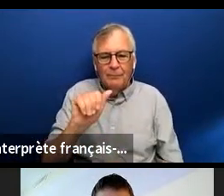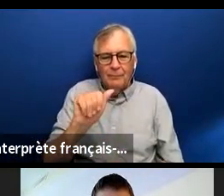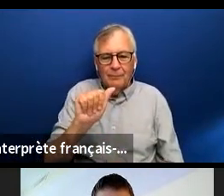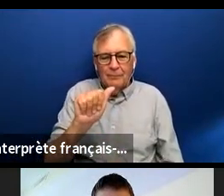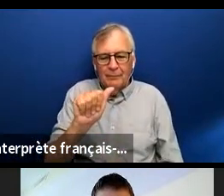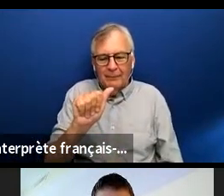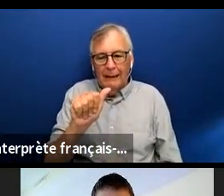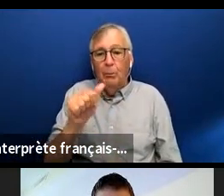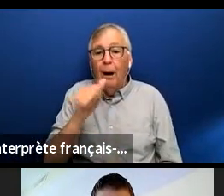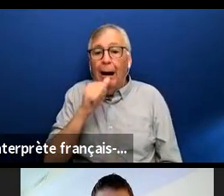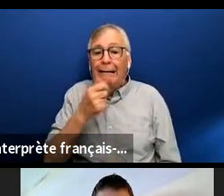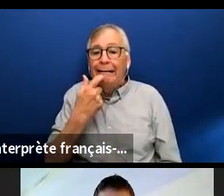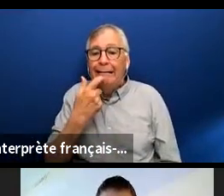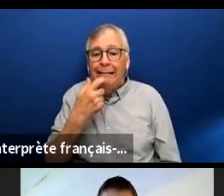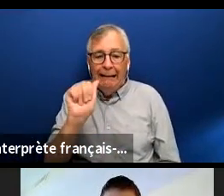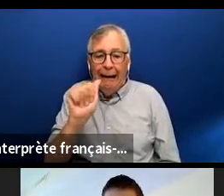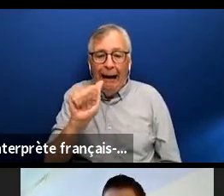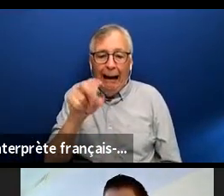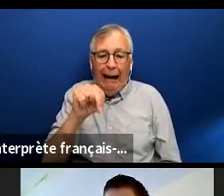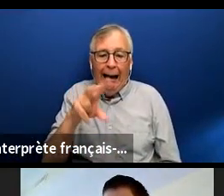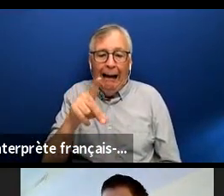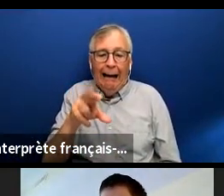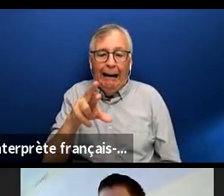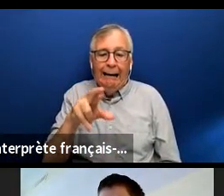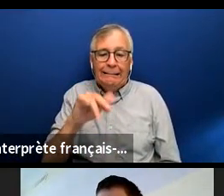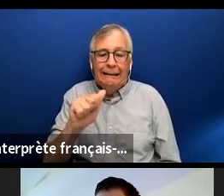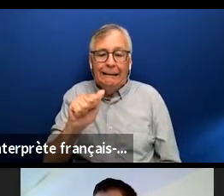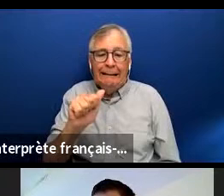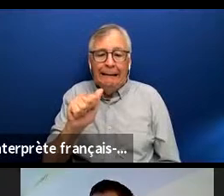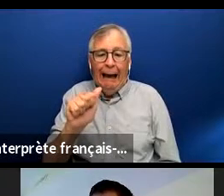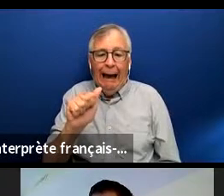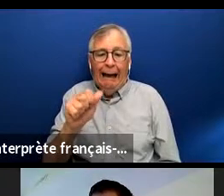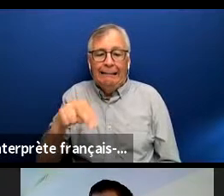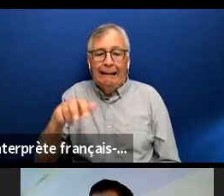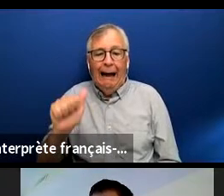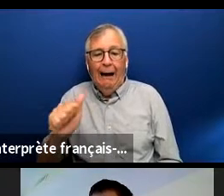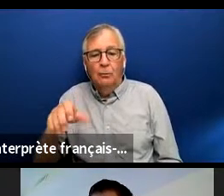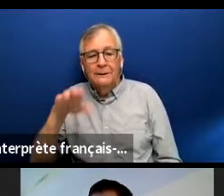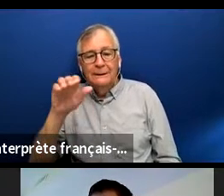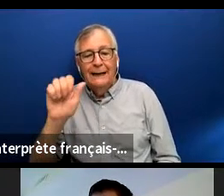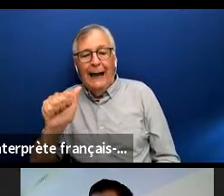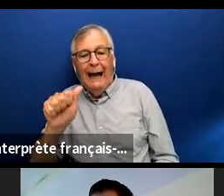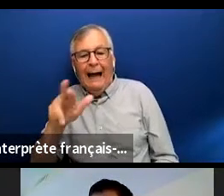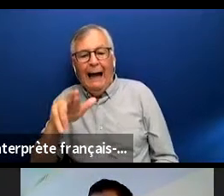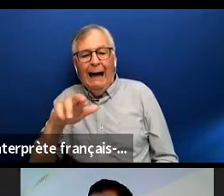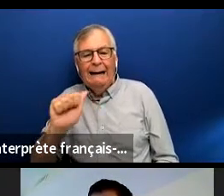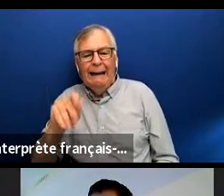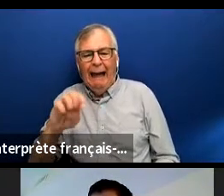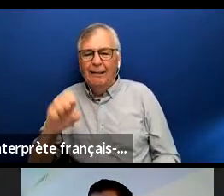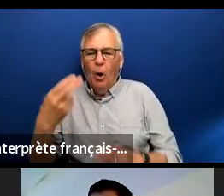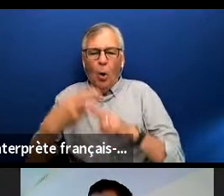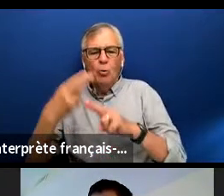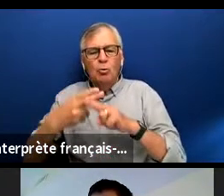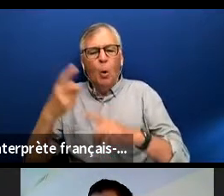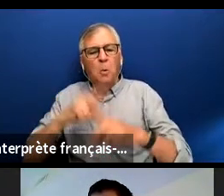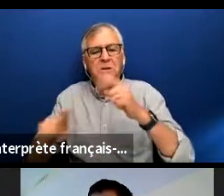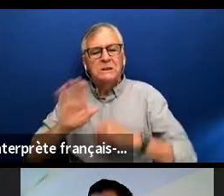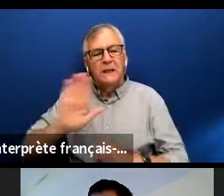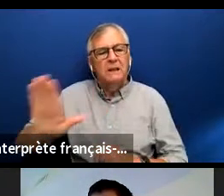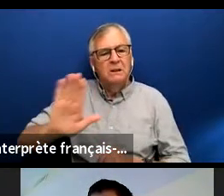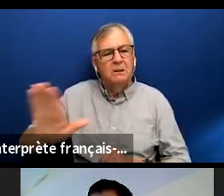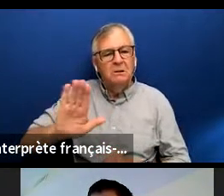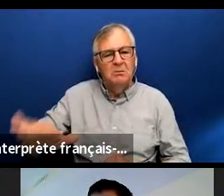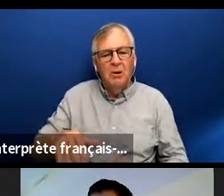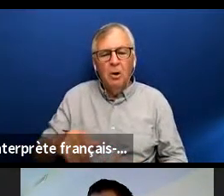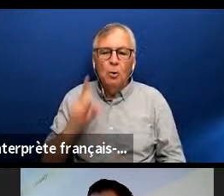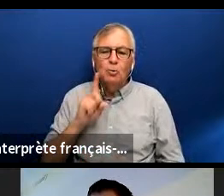qui j'étais. Et Ariane nous disait qu'elle a un nom de signe qui lui a été attribué par